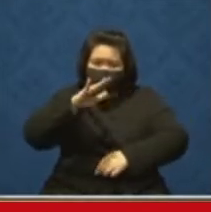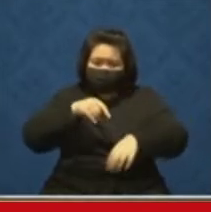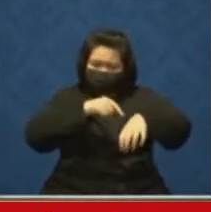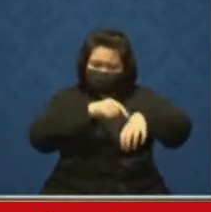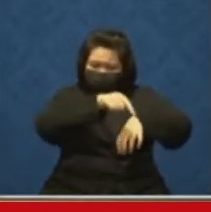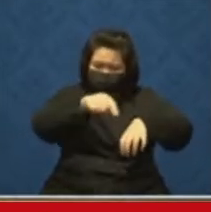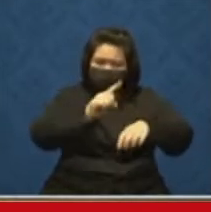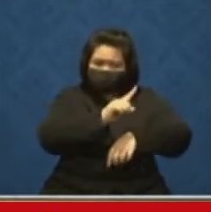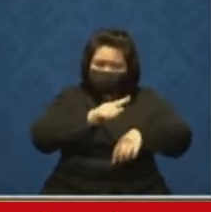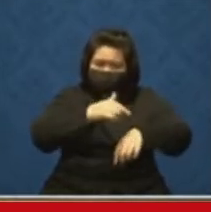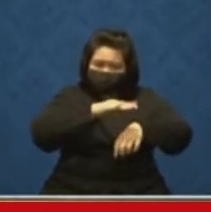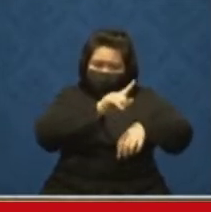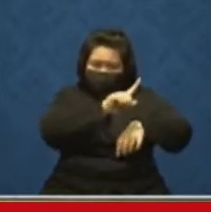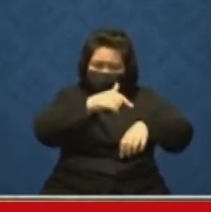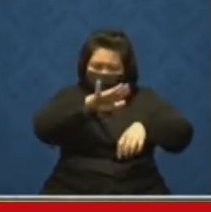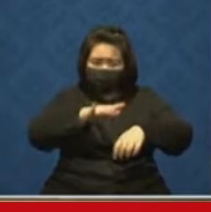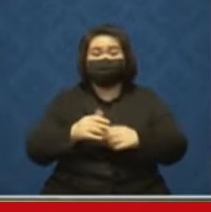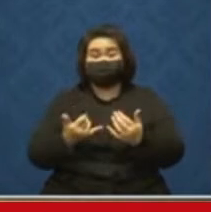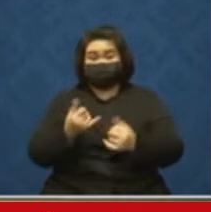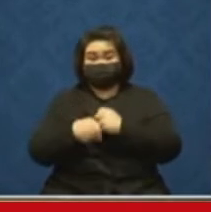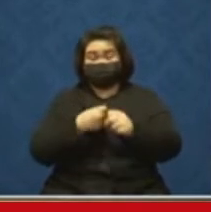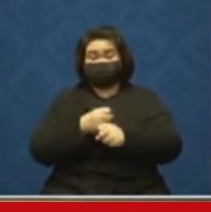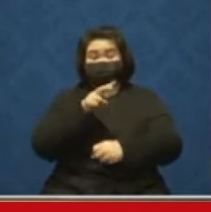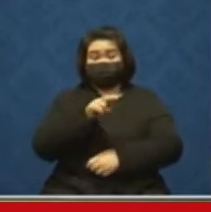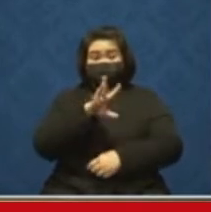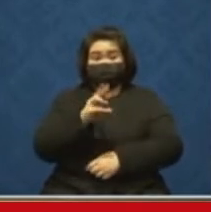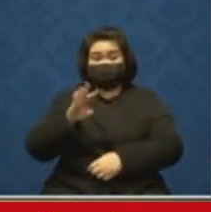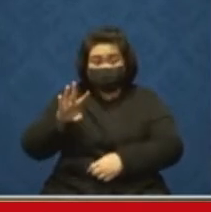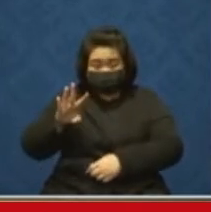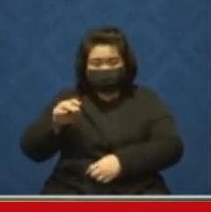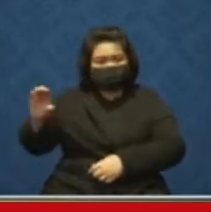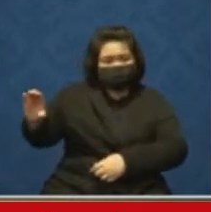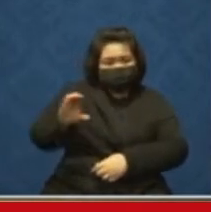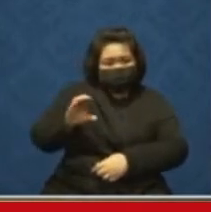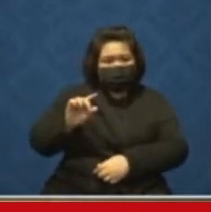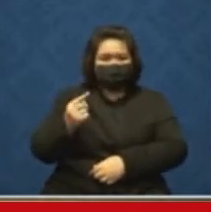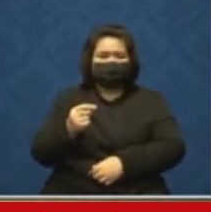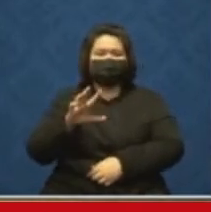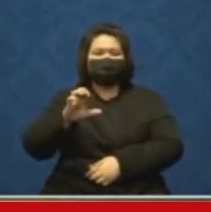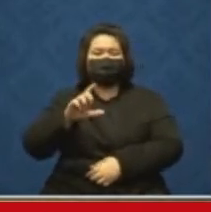ในป 64 ครับในปี 64 ท่านตั้งงบมาอีก 500 ล้าน